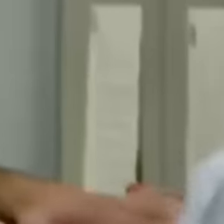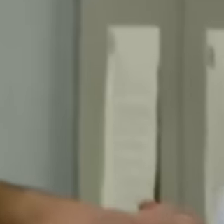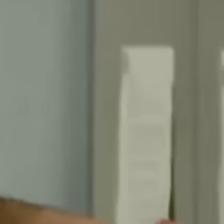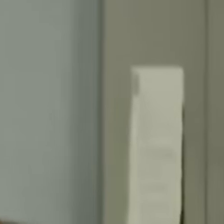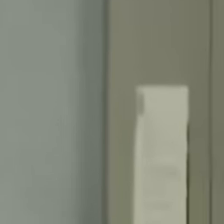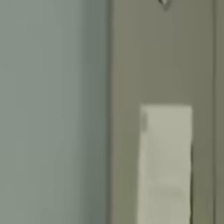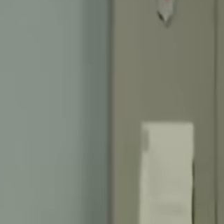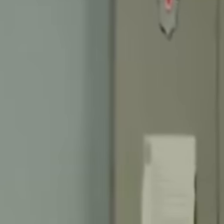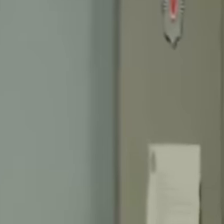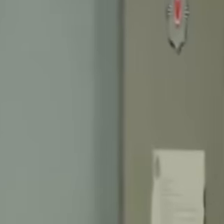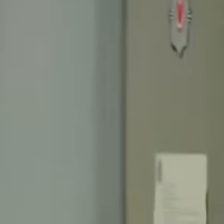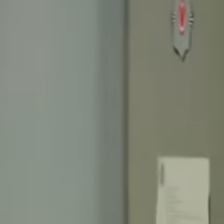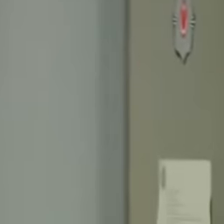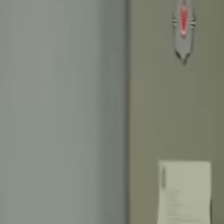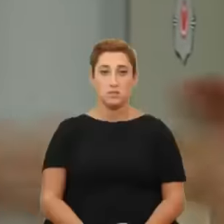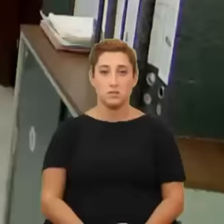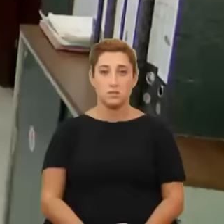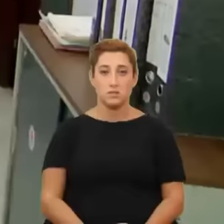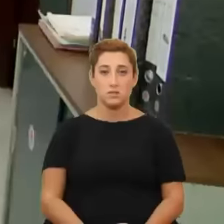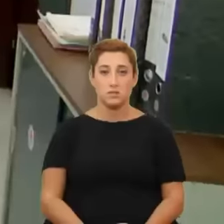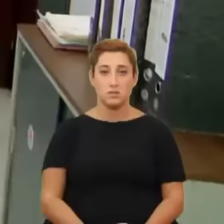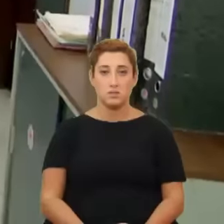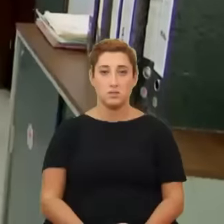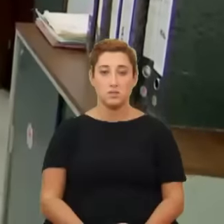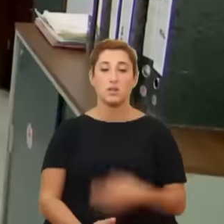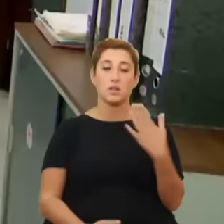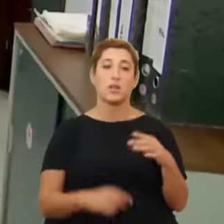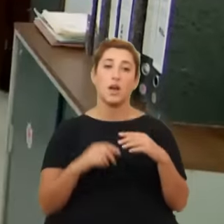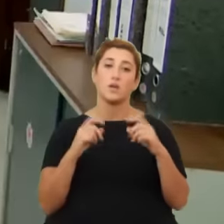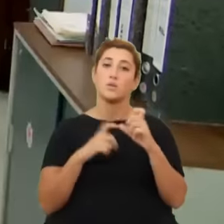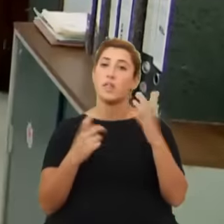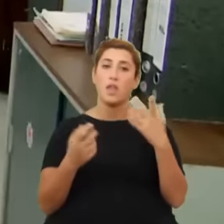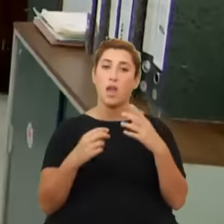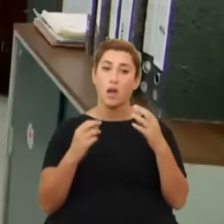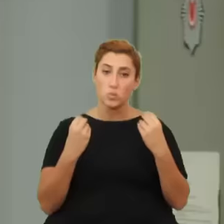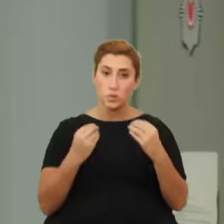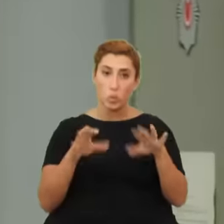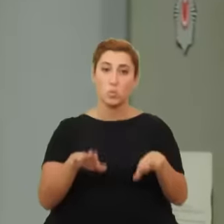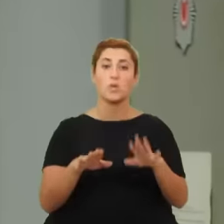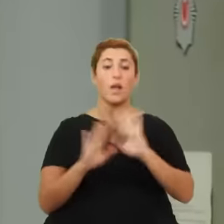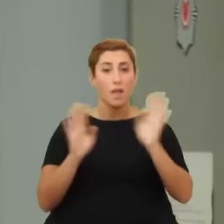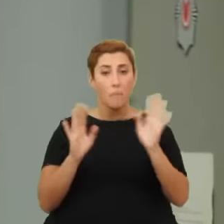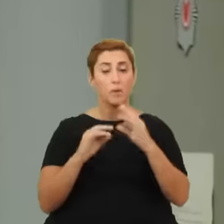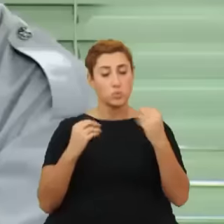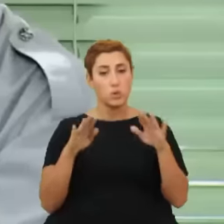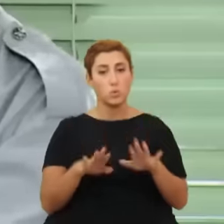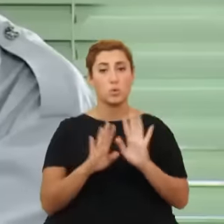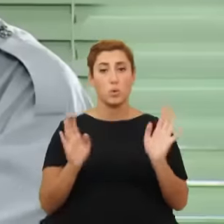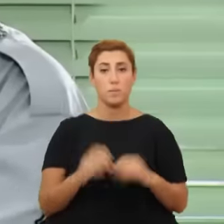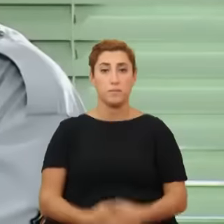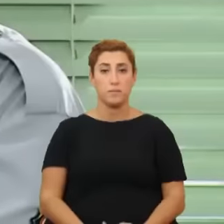Selahattin ve Yusuf karakolda el kızartmacı oynuyorlar. Ya Yusuf, hile yapıyorsun ama düzgün tut şu elini. Ya tamam Selahattin, düzgün tutuyorum